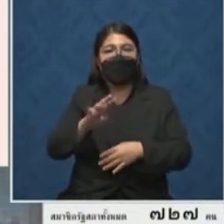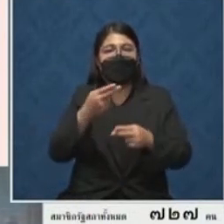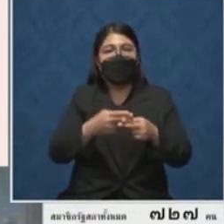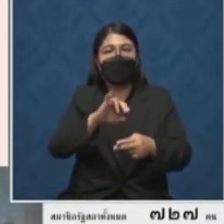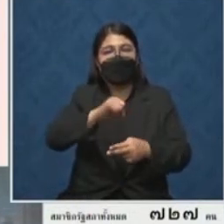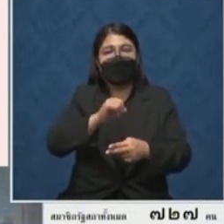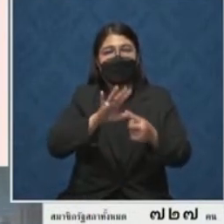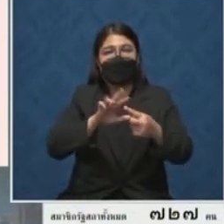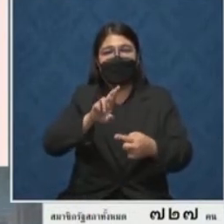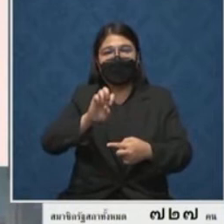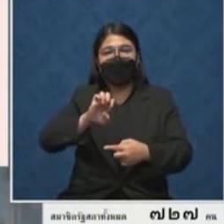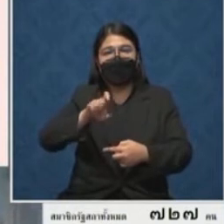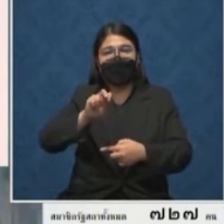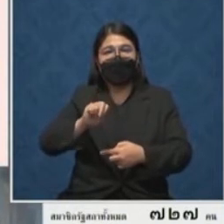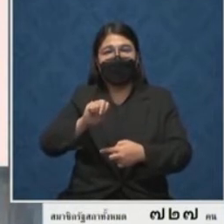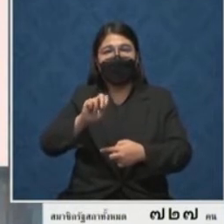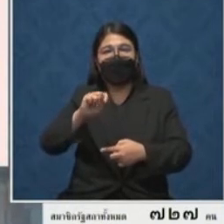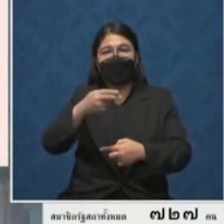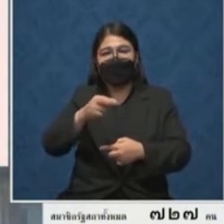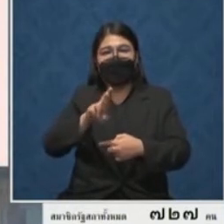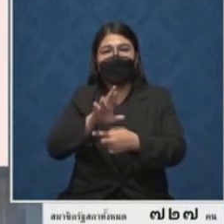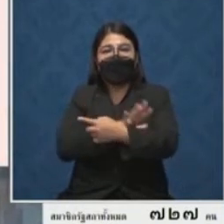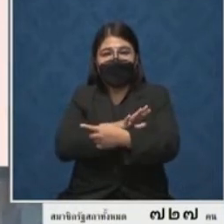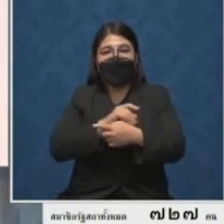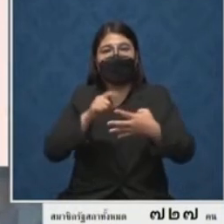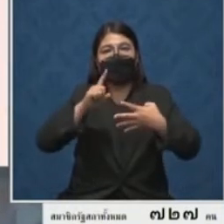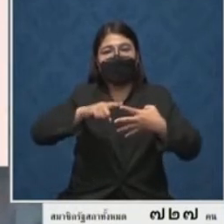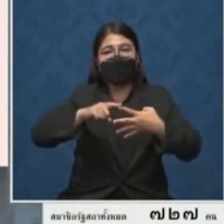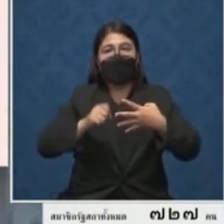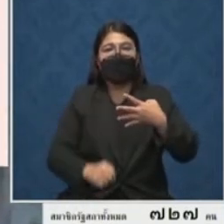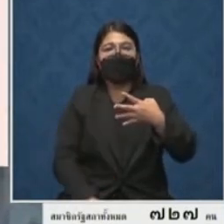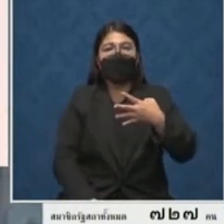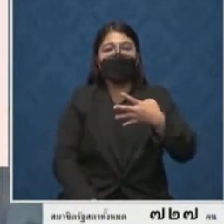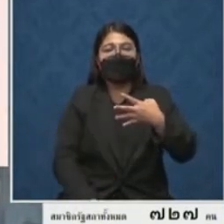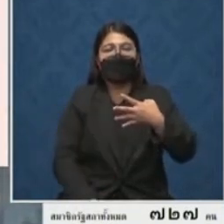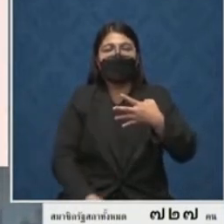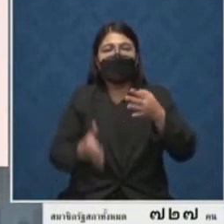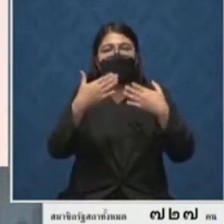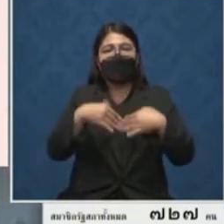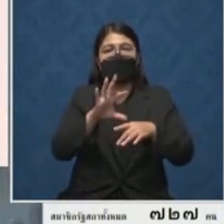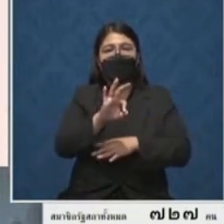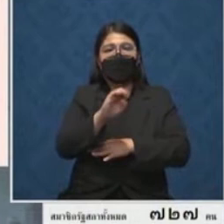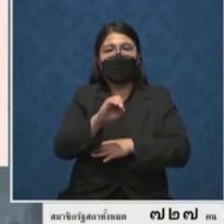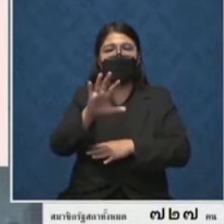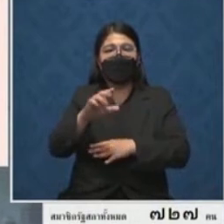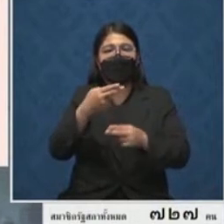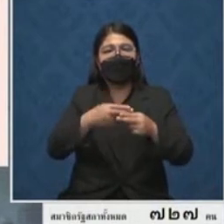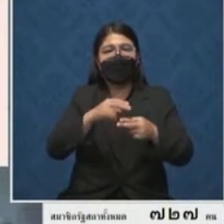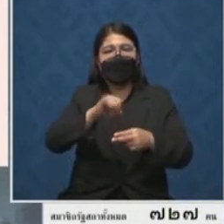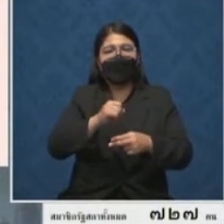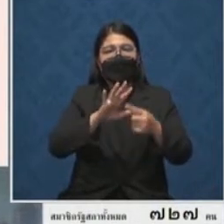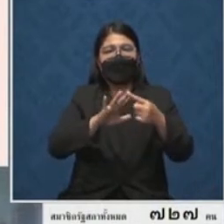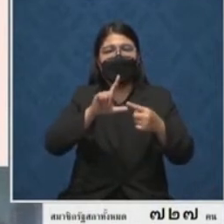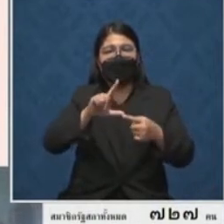วิสิทธิ์95นายจุลพันธ์โนนศรีชัย